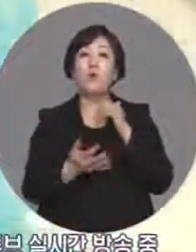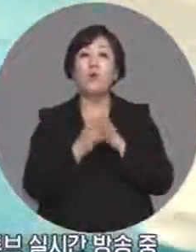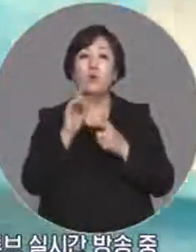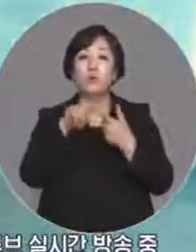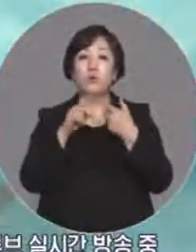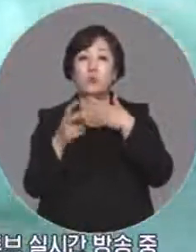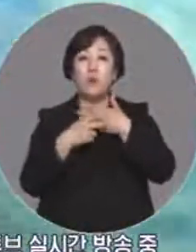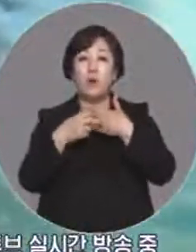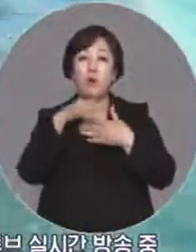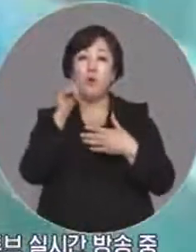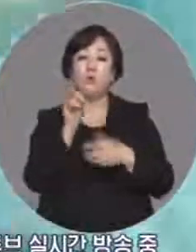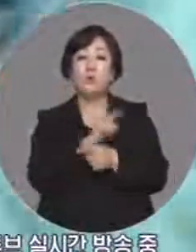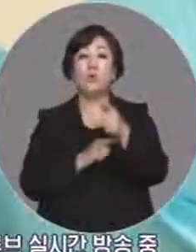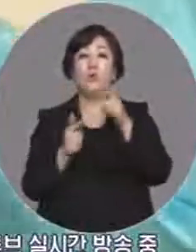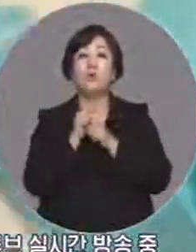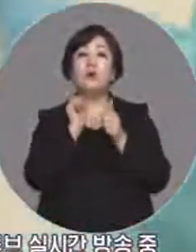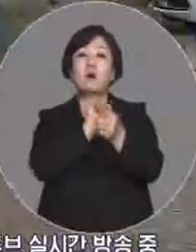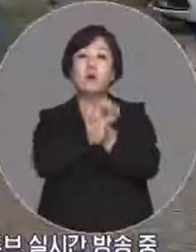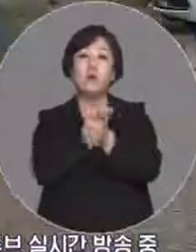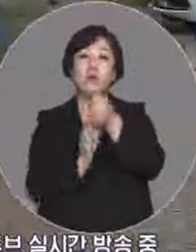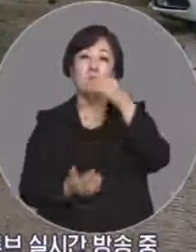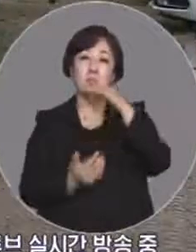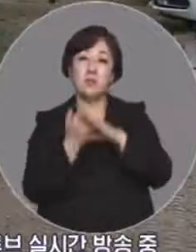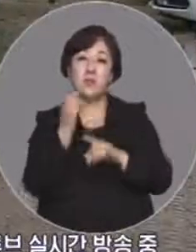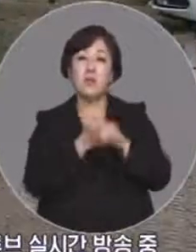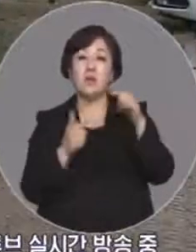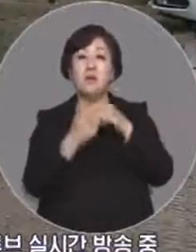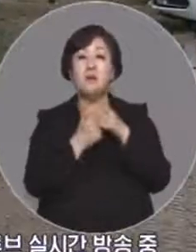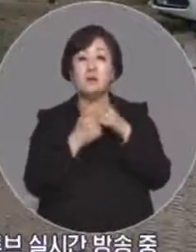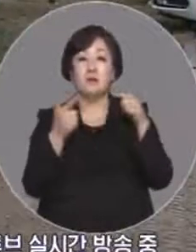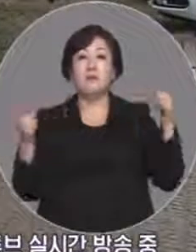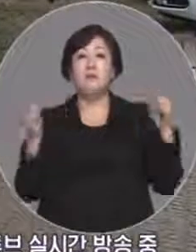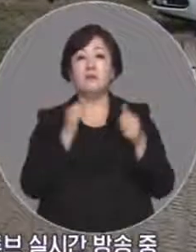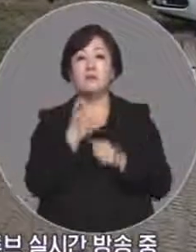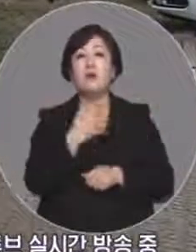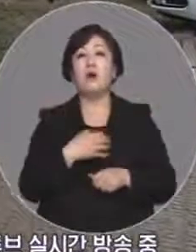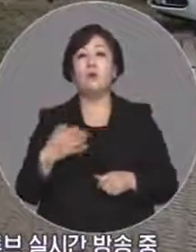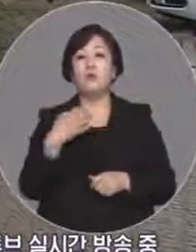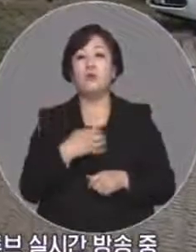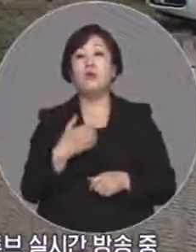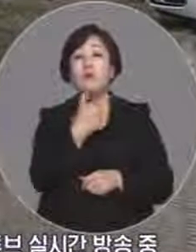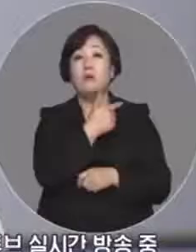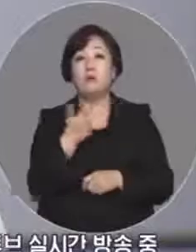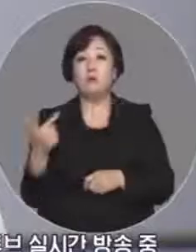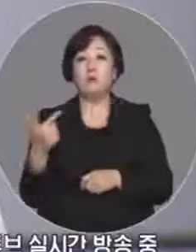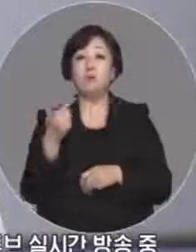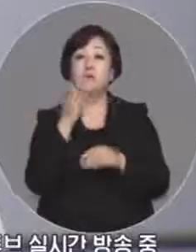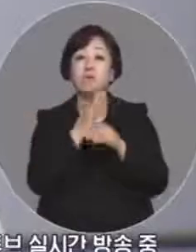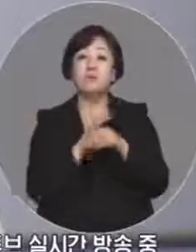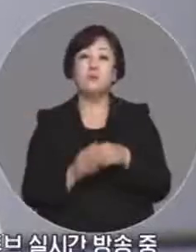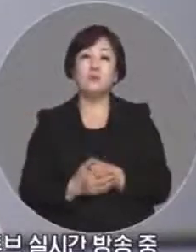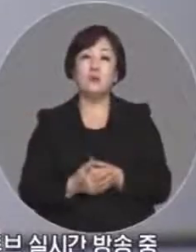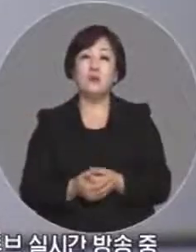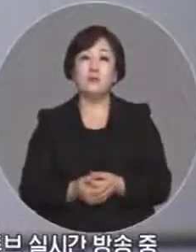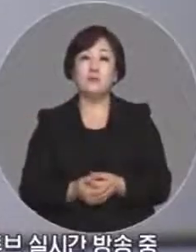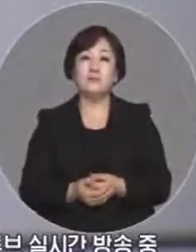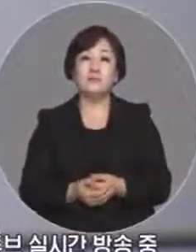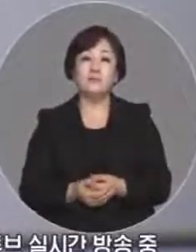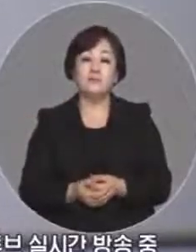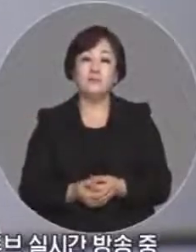공공기관과 병원까지 감염이 퍼지면서 지역사회 전파에 대한 우려가 커지고 있습니다. UBC 뉴스 김예은입니다.